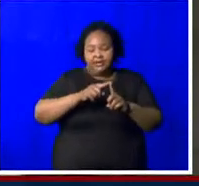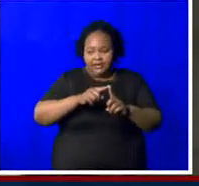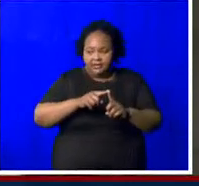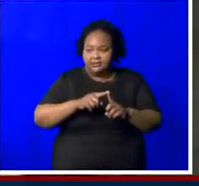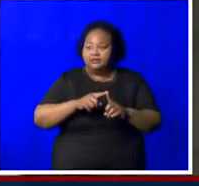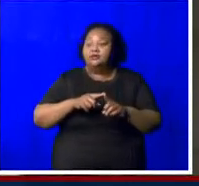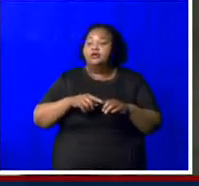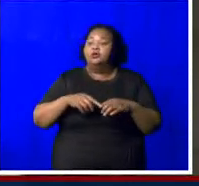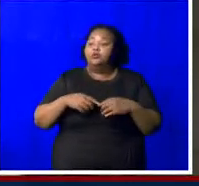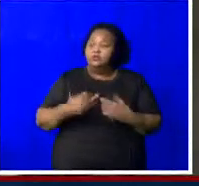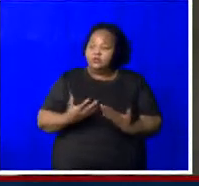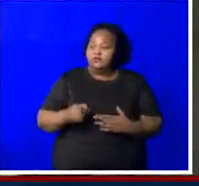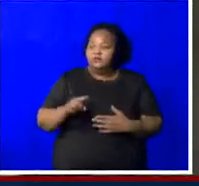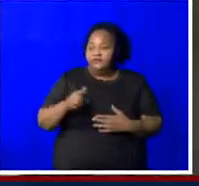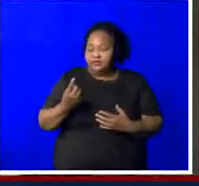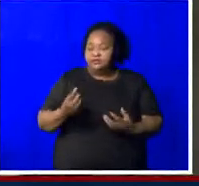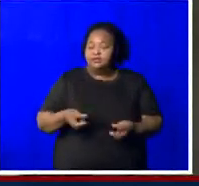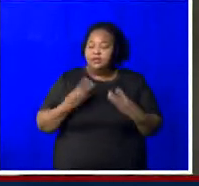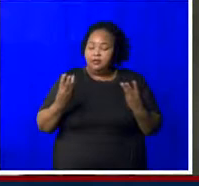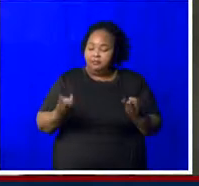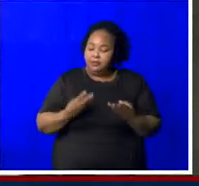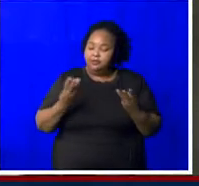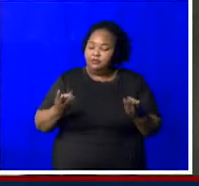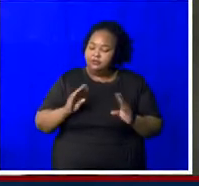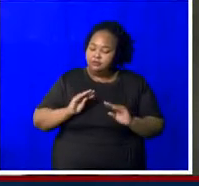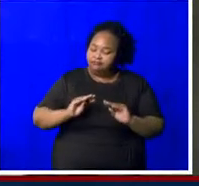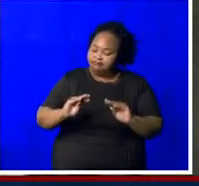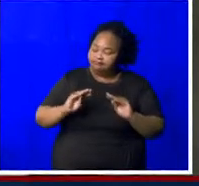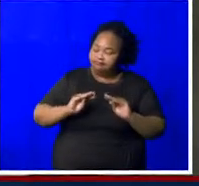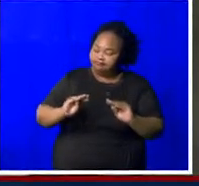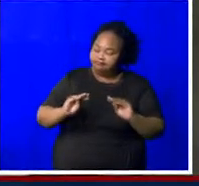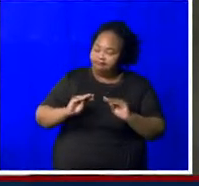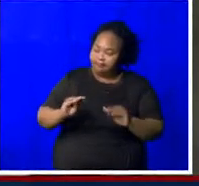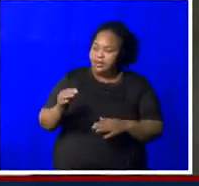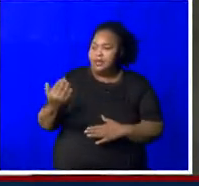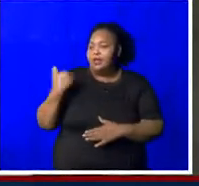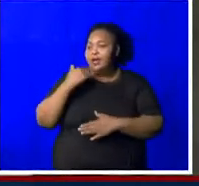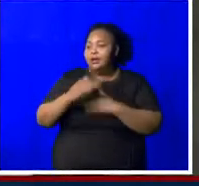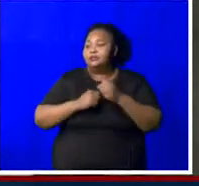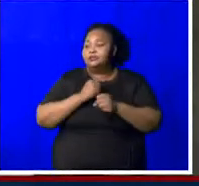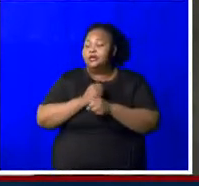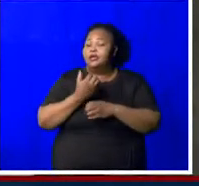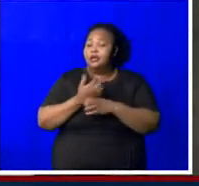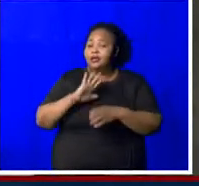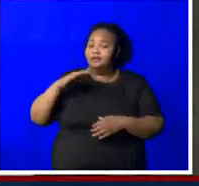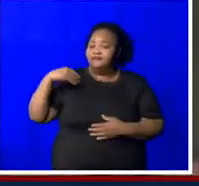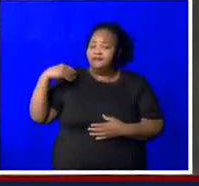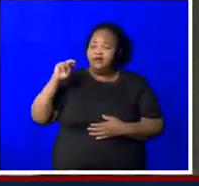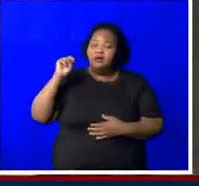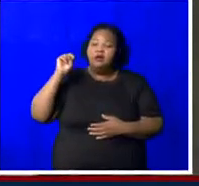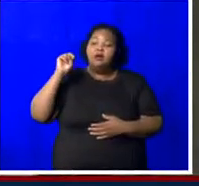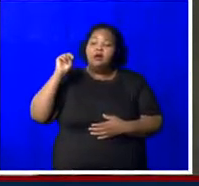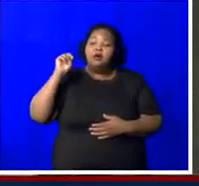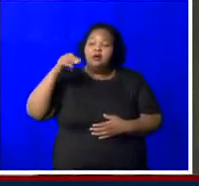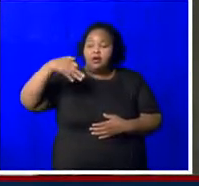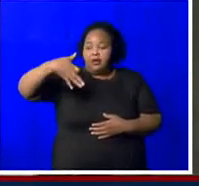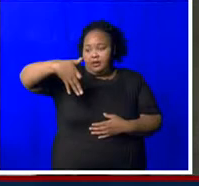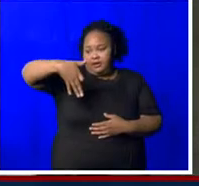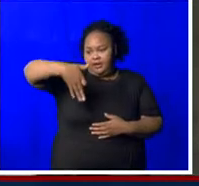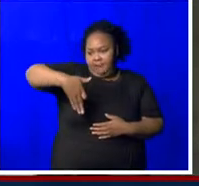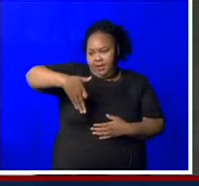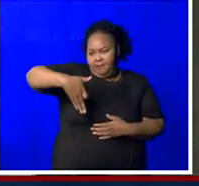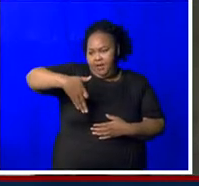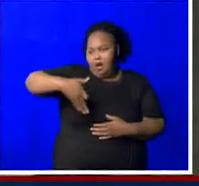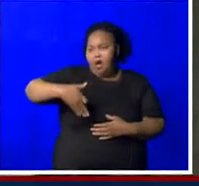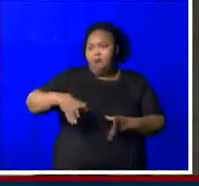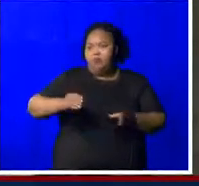the right techniques first. Last year sahamba saya enamibia saw trainer bo coach bang four bo coach laba ubuyile